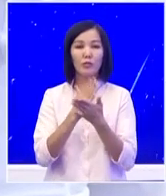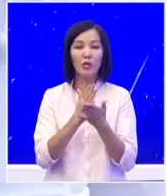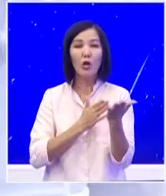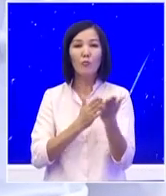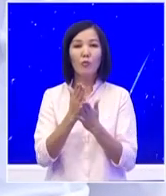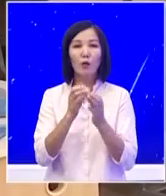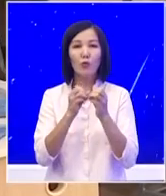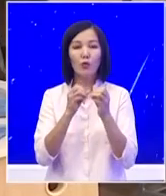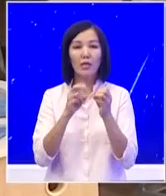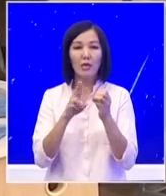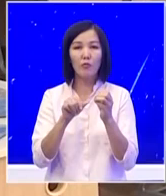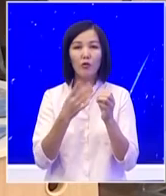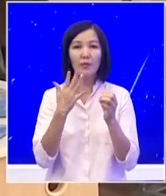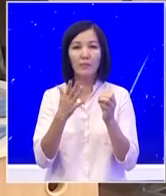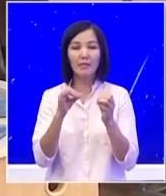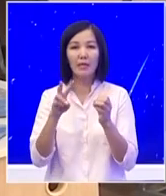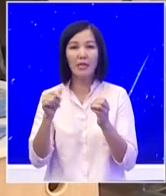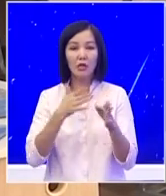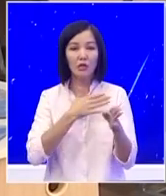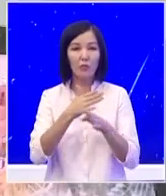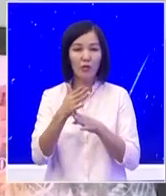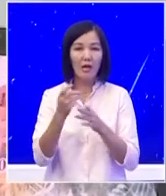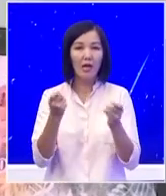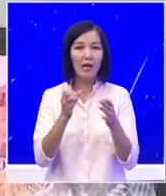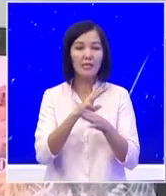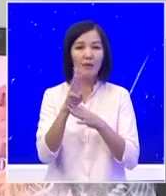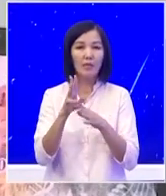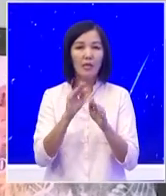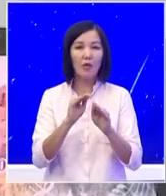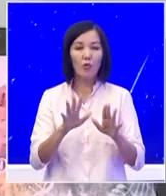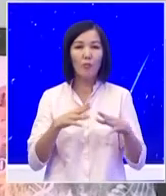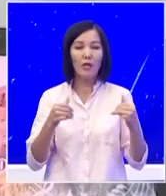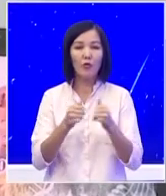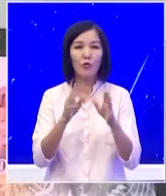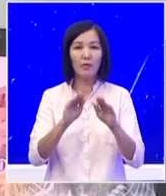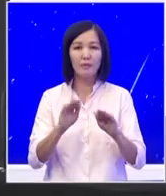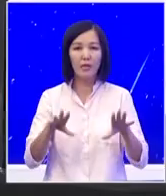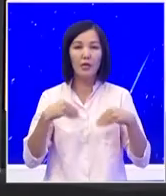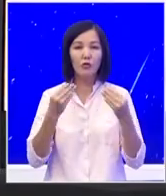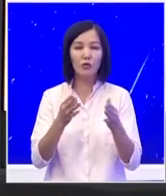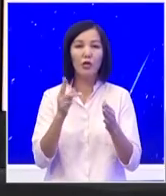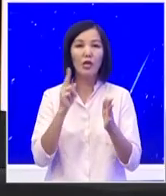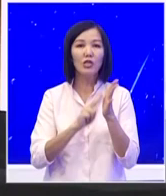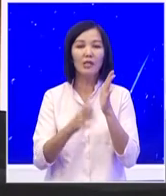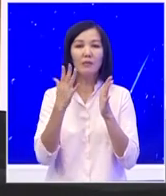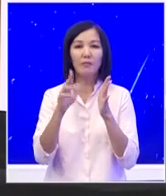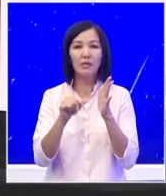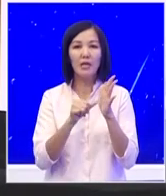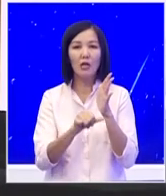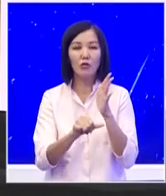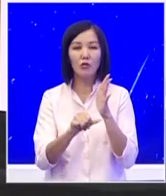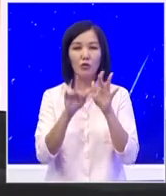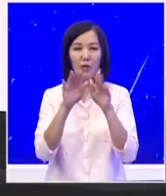бағытқа 12,5 миллиард теңге бөлінді. Аз қамтылған көп балалы отбасы балалар үшін 75 600 компьютер